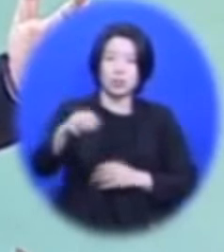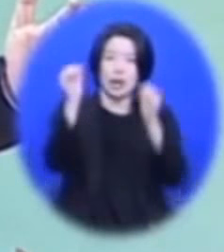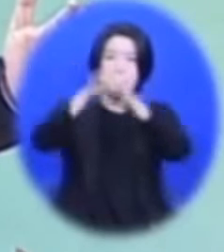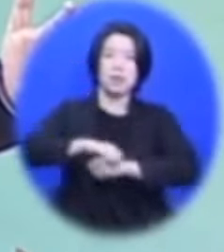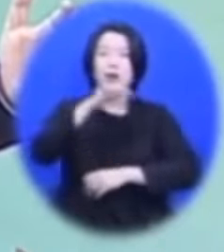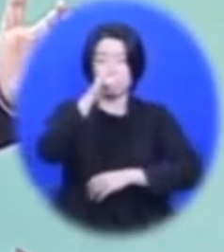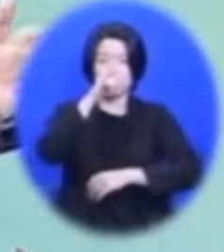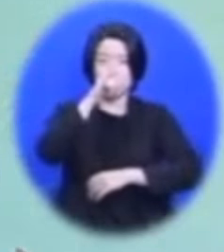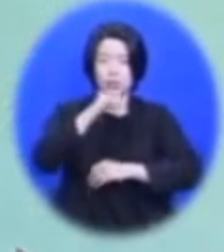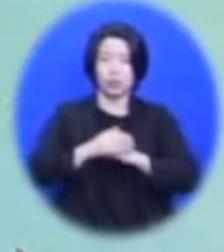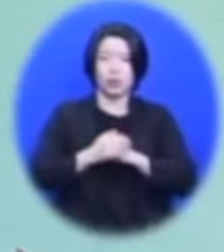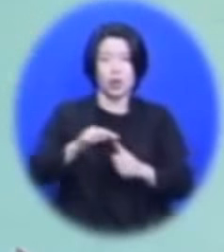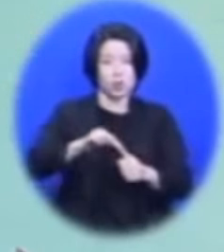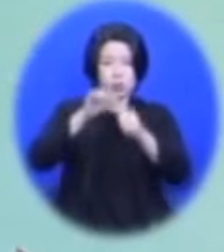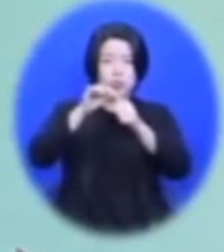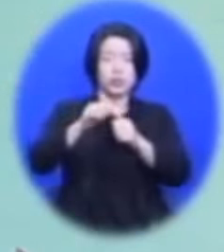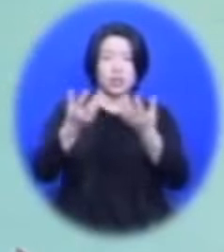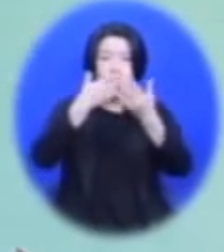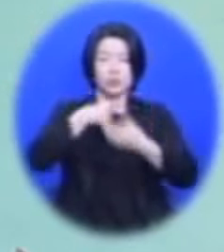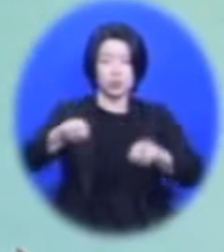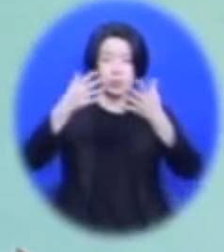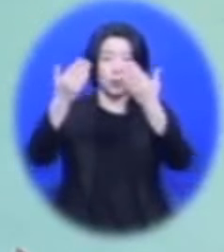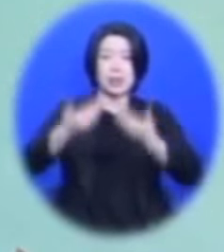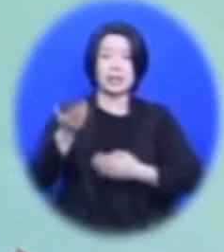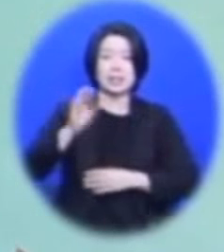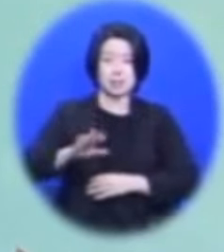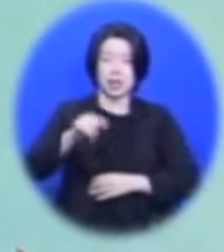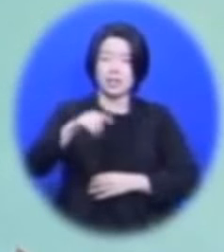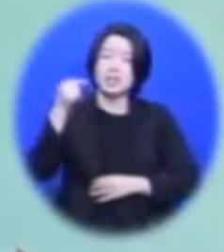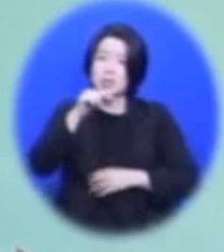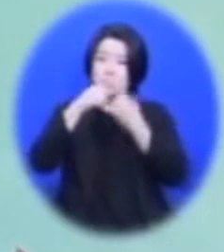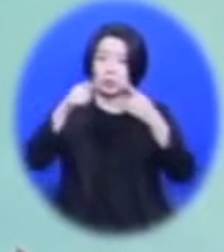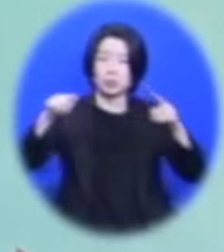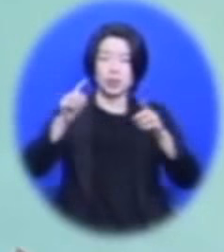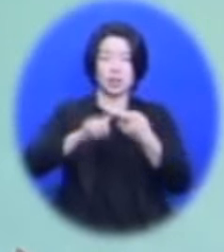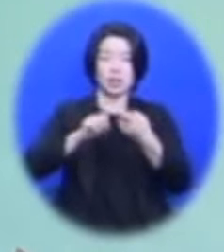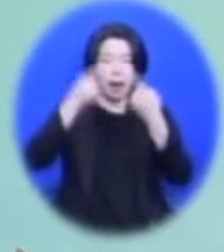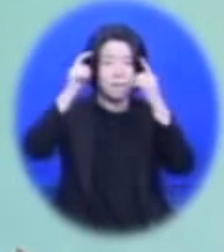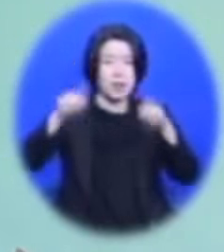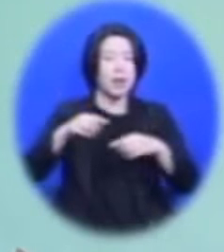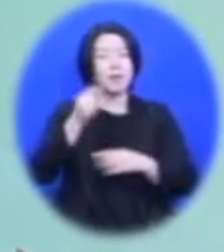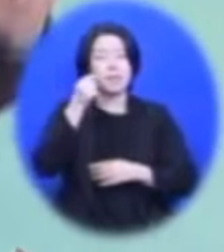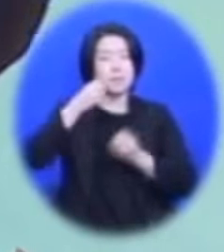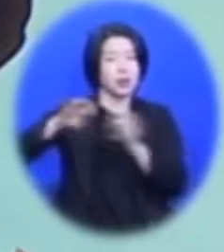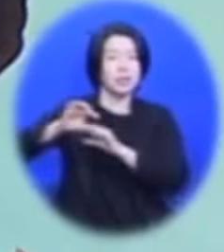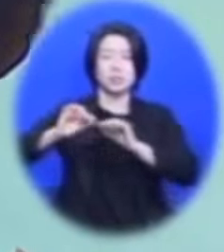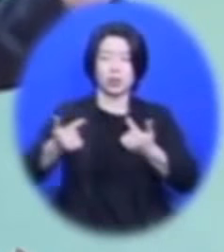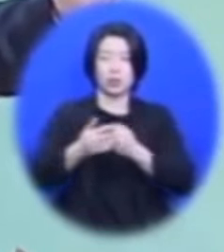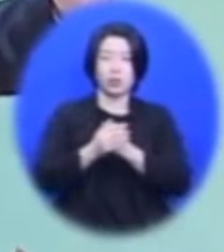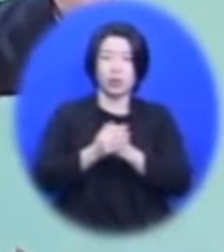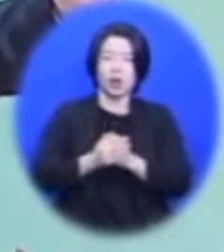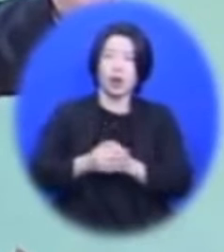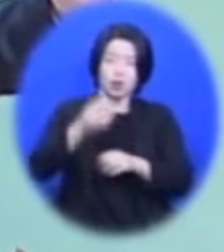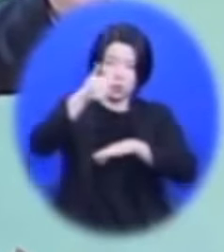겁니다. 구원의 축복은 받았지만 이 소돔성에 대한 미련을 못 버리고 결국은 유황불이